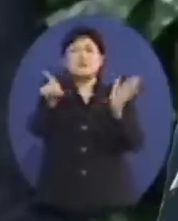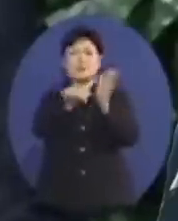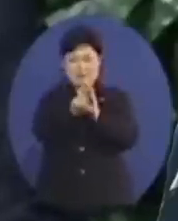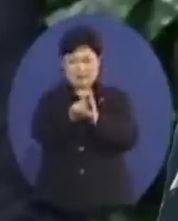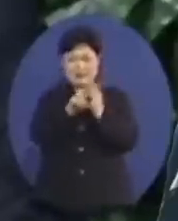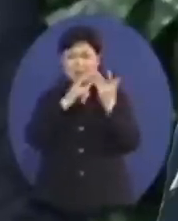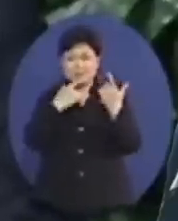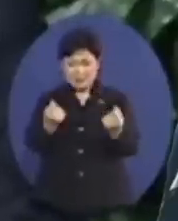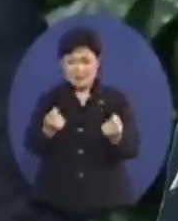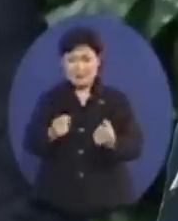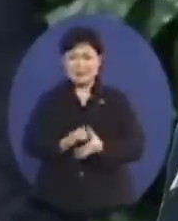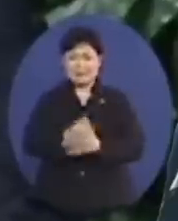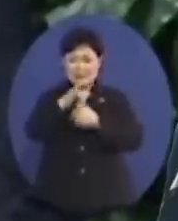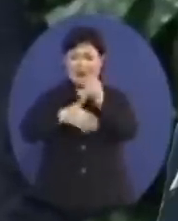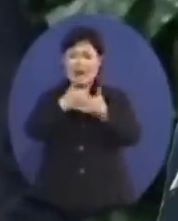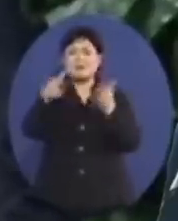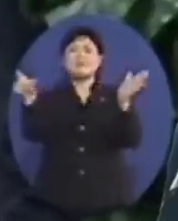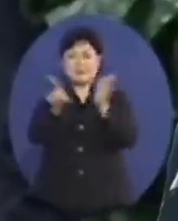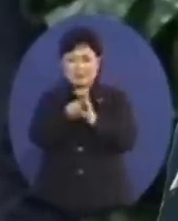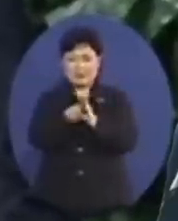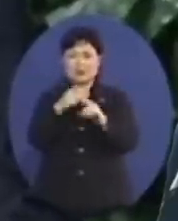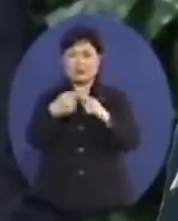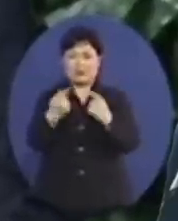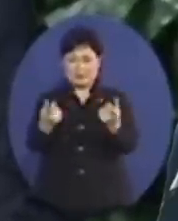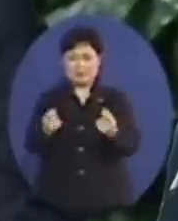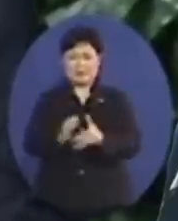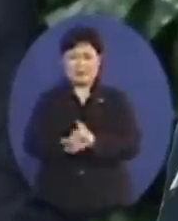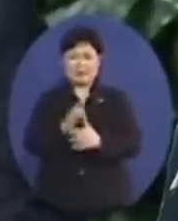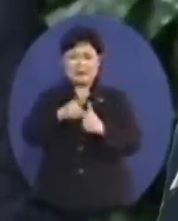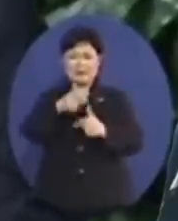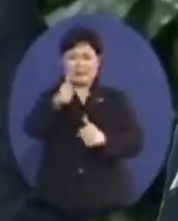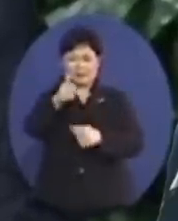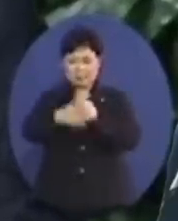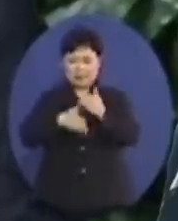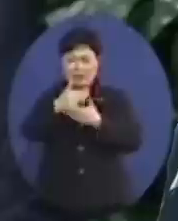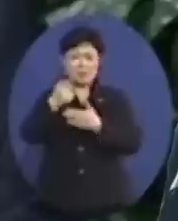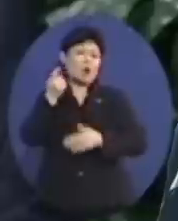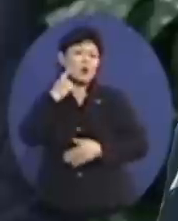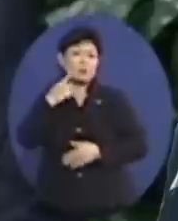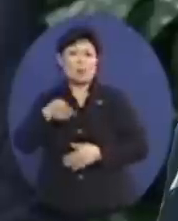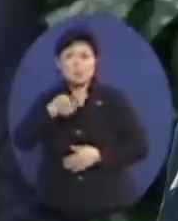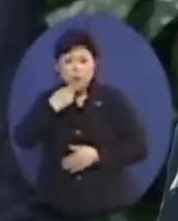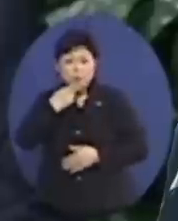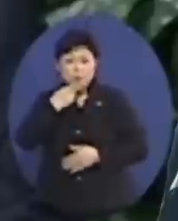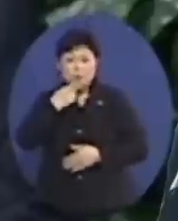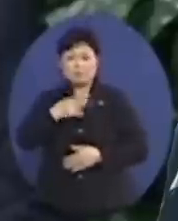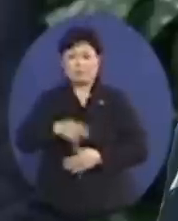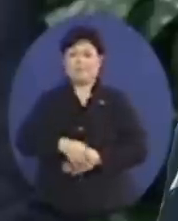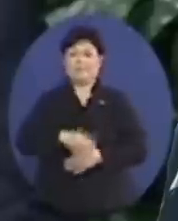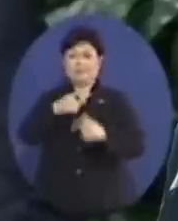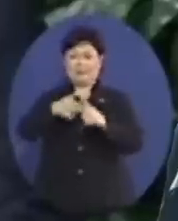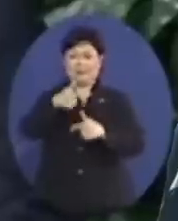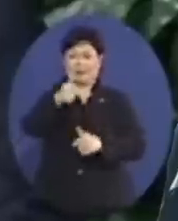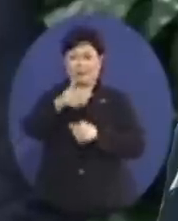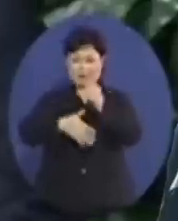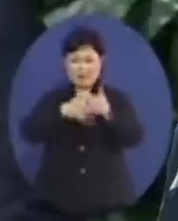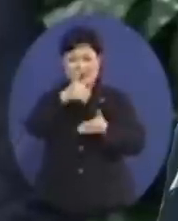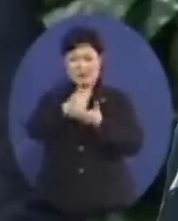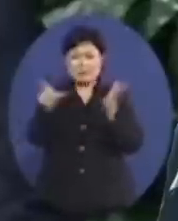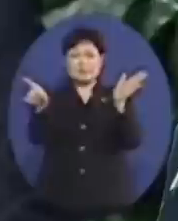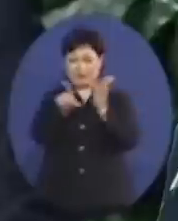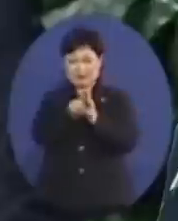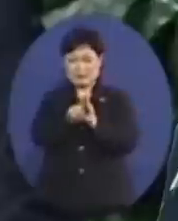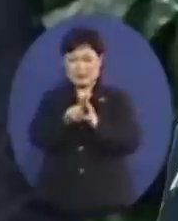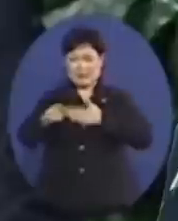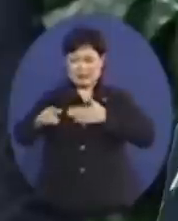것입니다. 하나님을 믿는 것입니다. 예수님이나 하나님은 거짓말하지 않지 않습니까? 예수님이나 하나님을 믿는 것이지